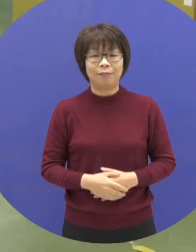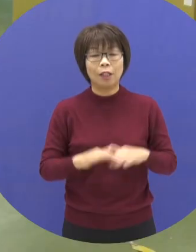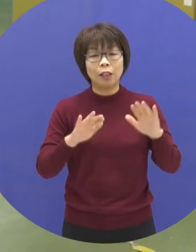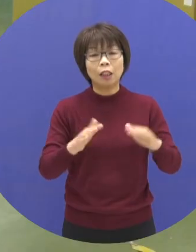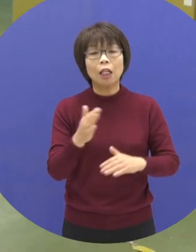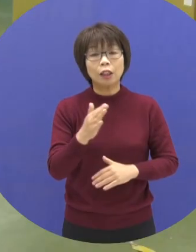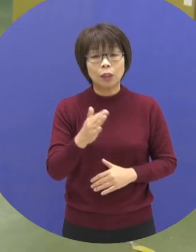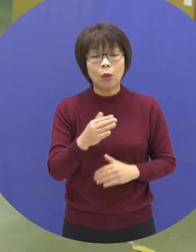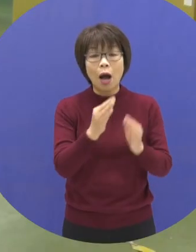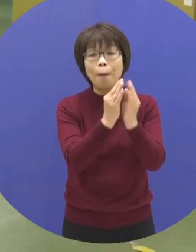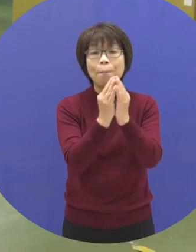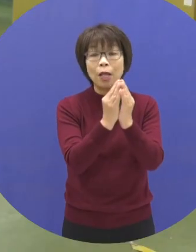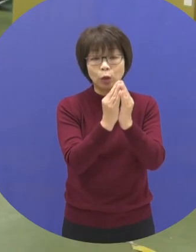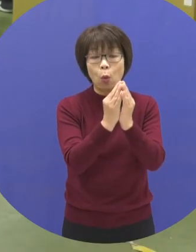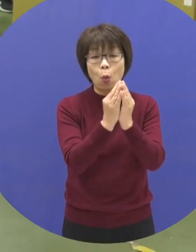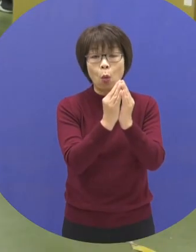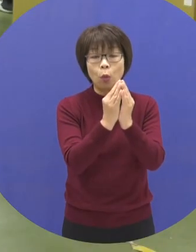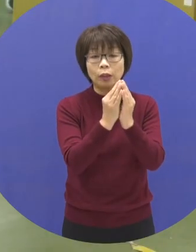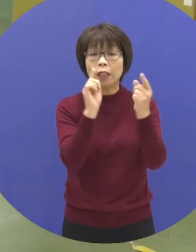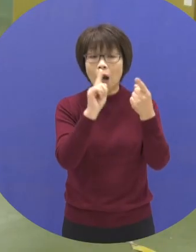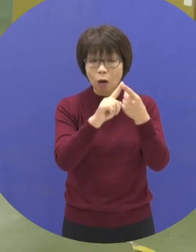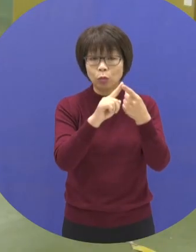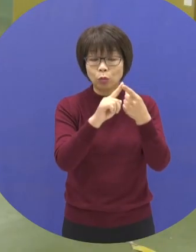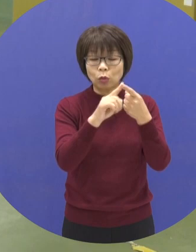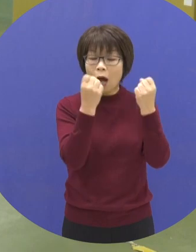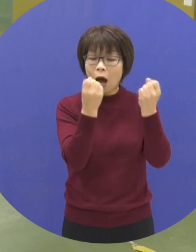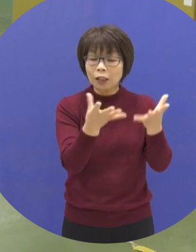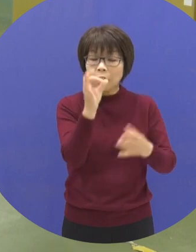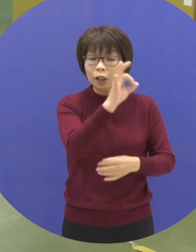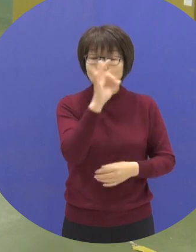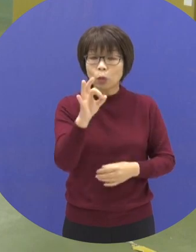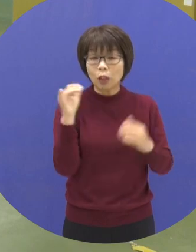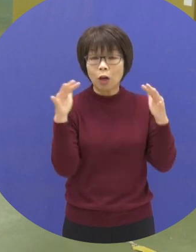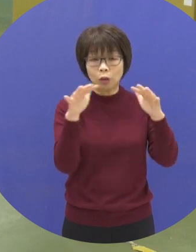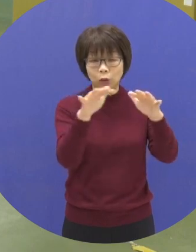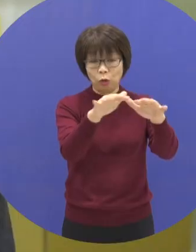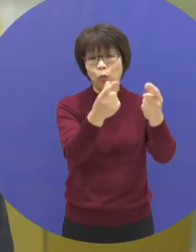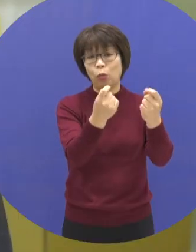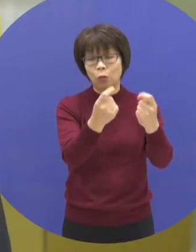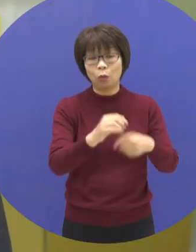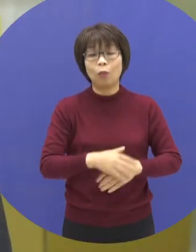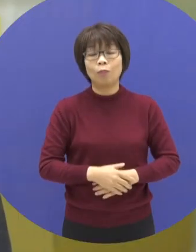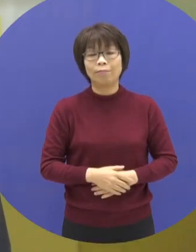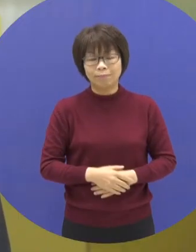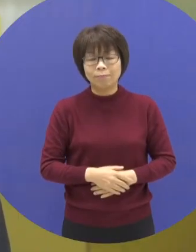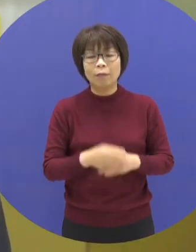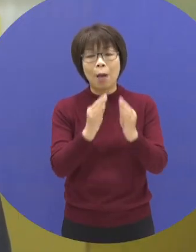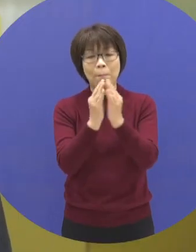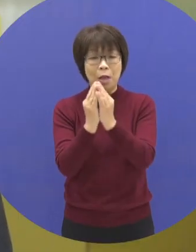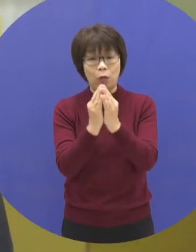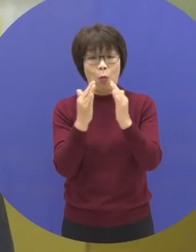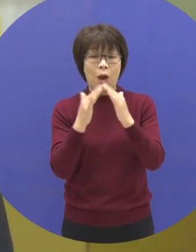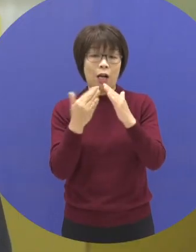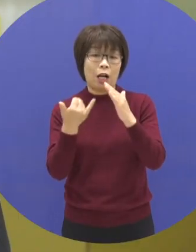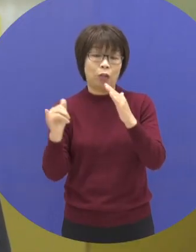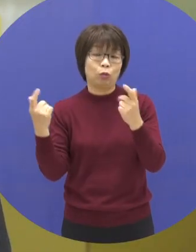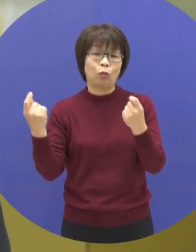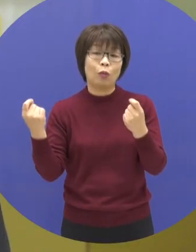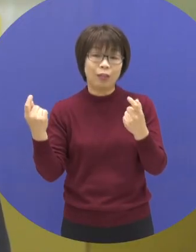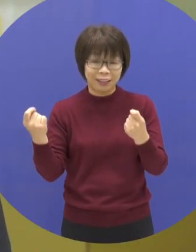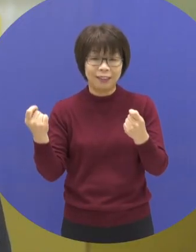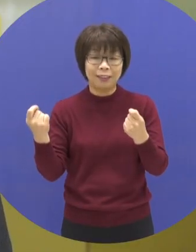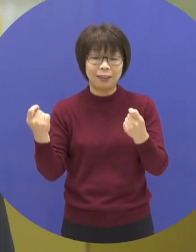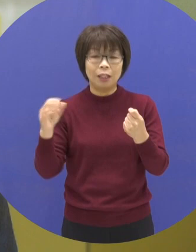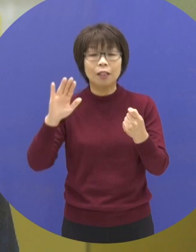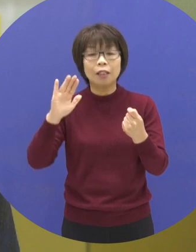最近ではペット向けの新商品が人気だそうですねはいそうなんですペットは今や家族の一員とも言われています